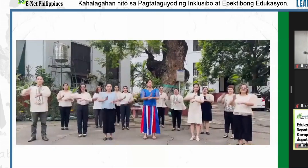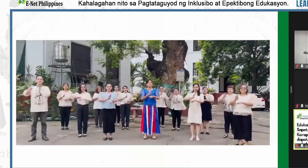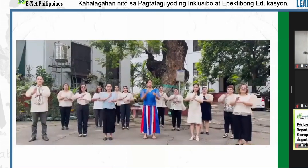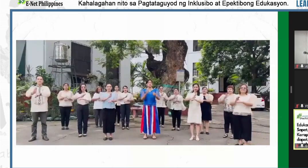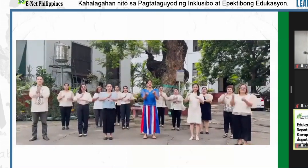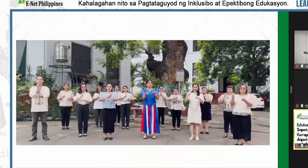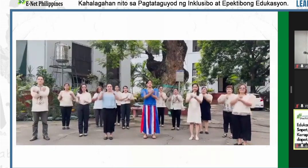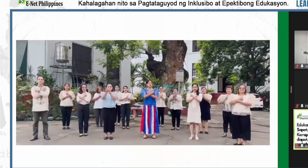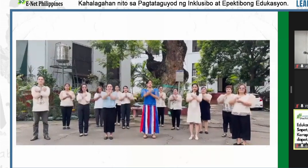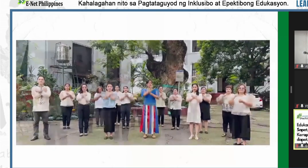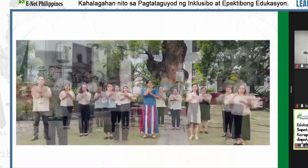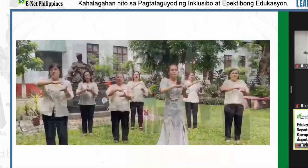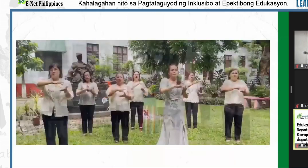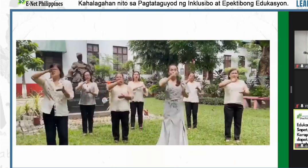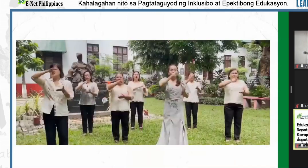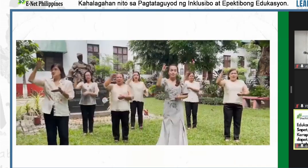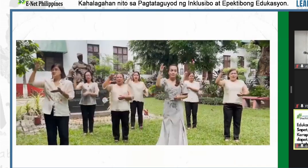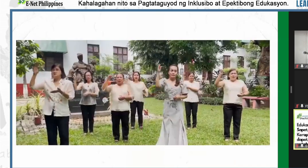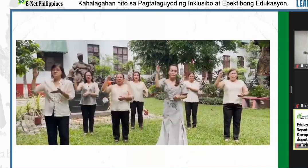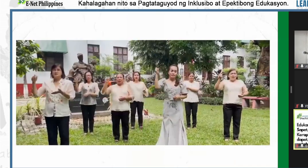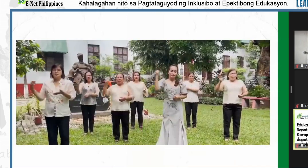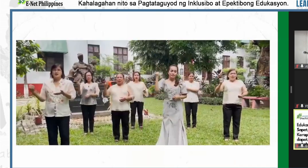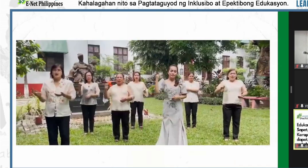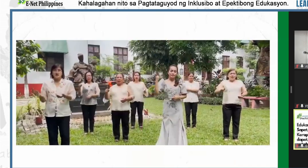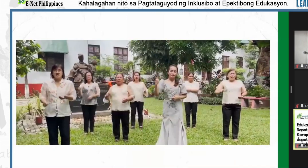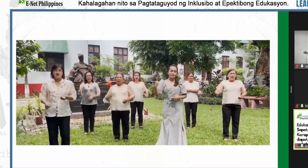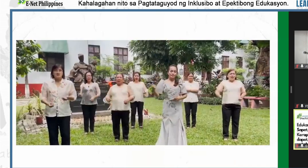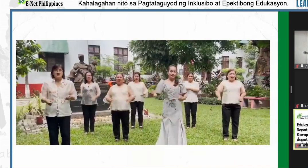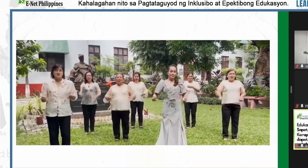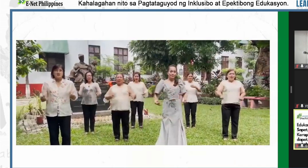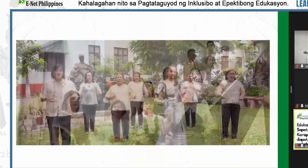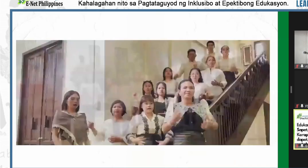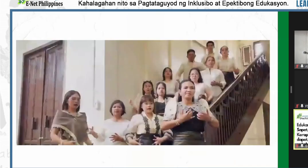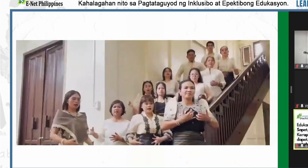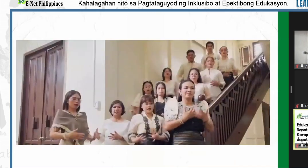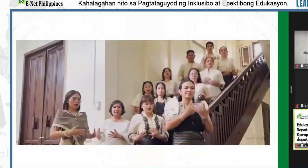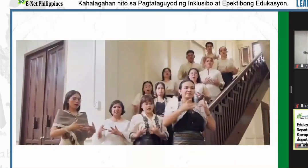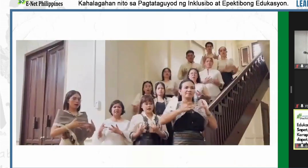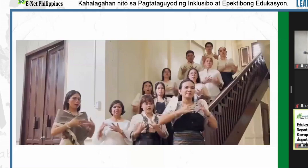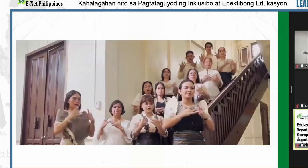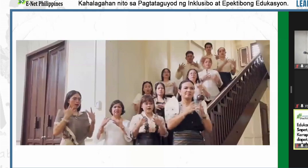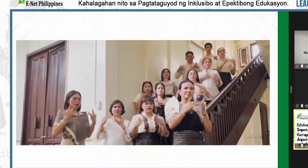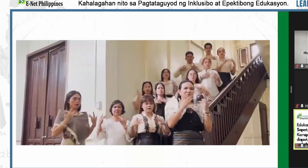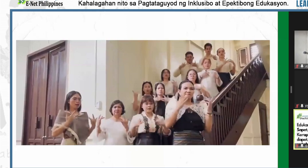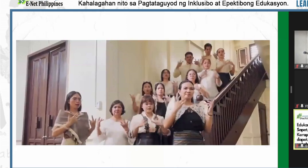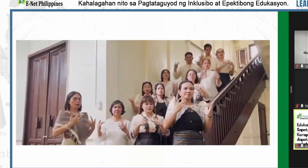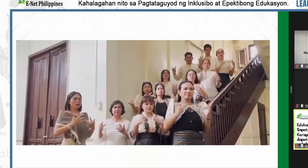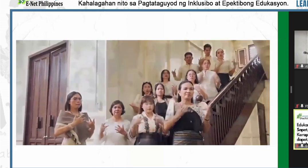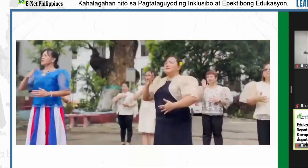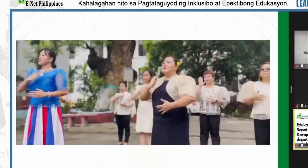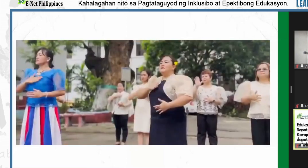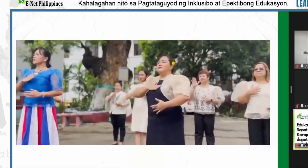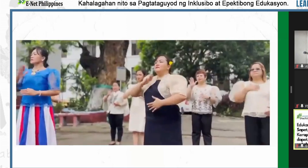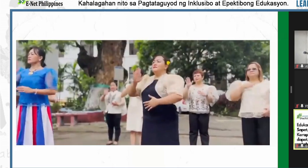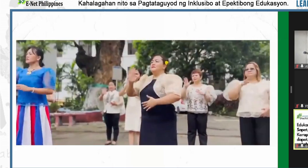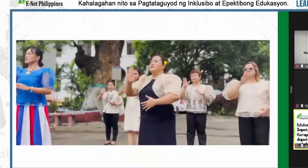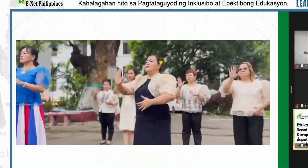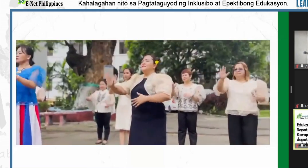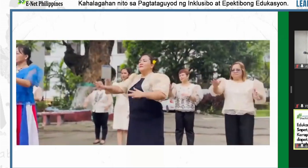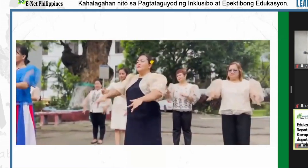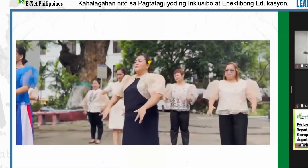Kayang mag-ibig, Diyos ang sinahalan, alam ng puso, sa titik